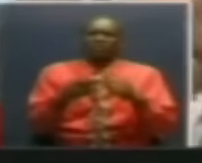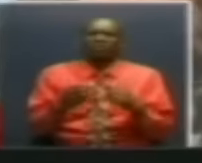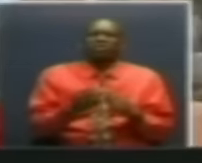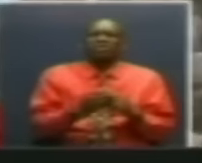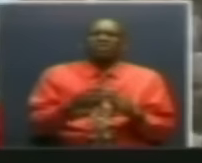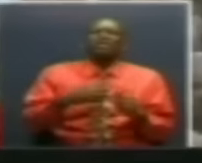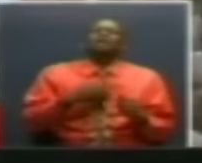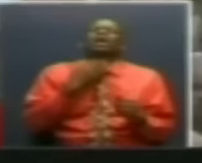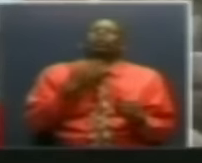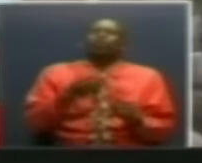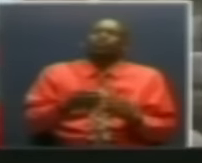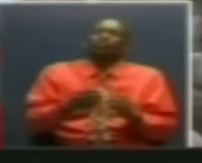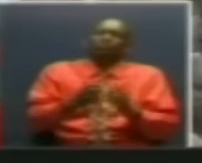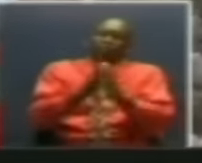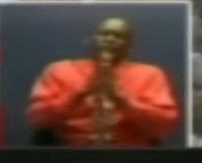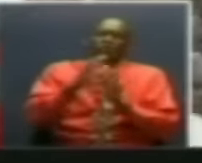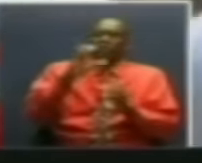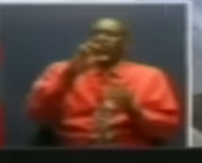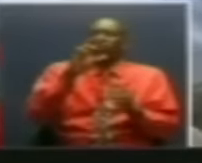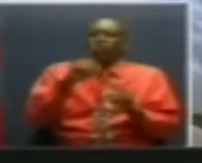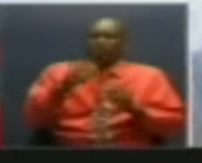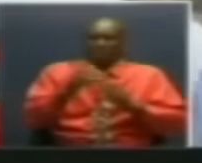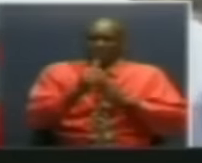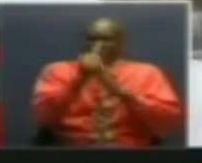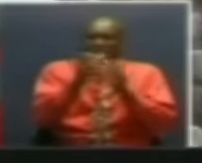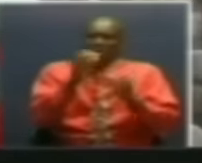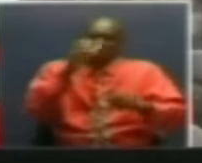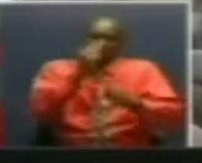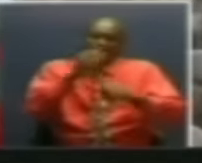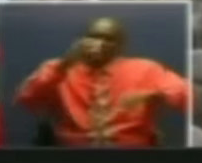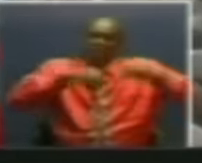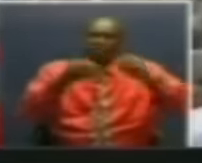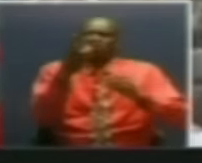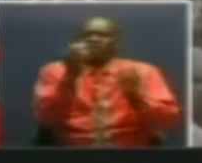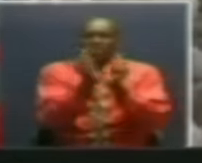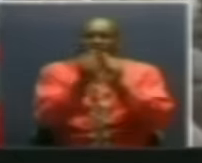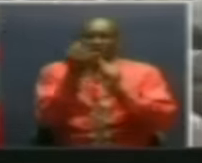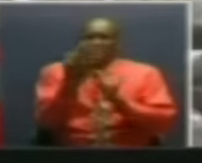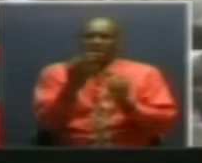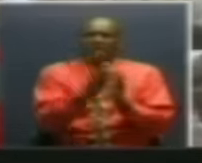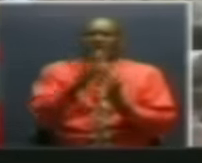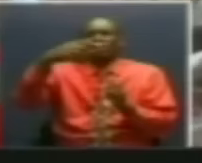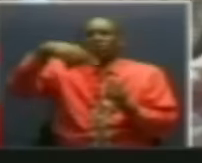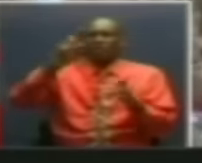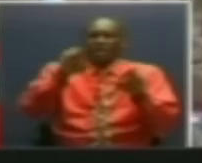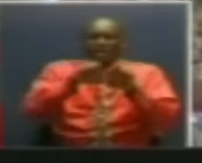2017. Nataka uulize watu ya court, kama mulifanya uchaguzi 2013 na mkashinda kama